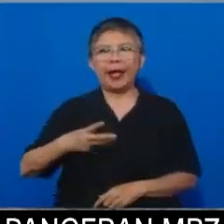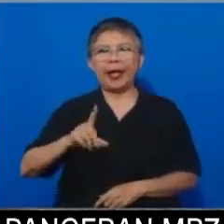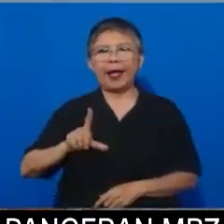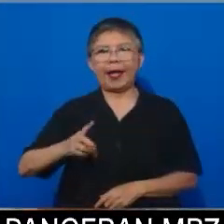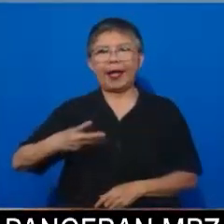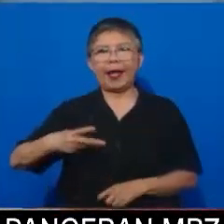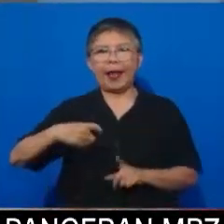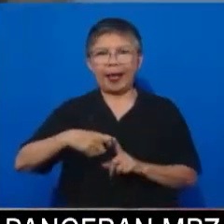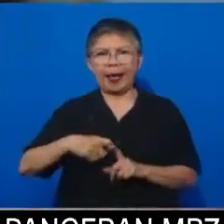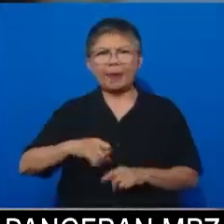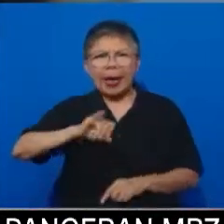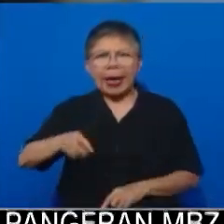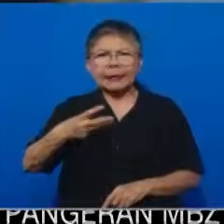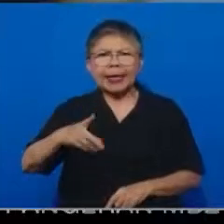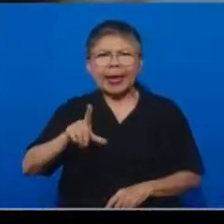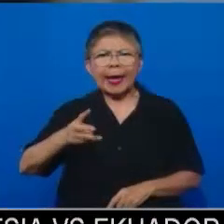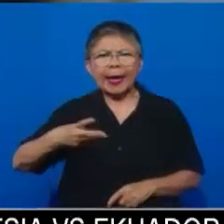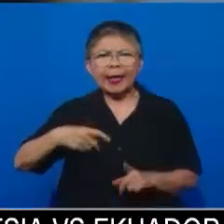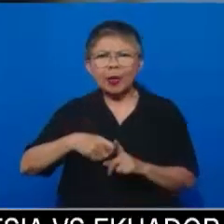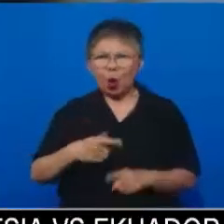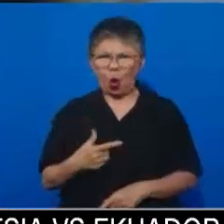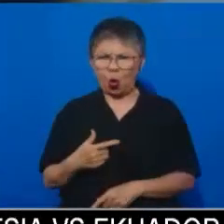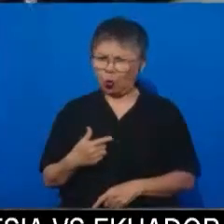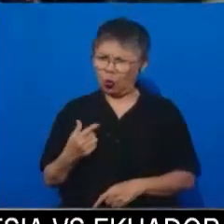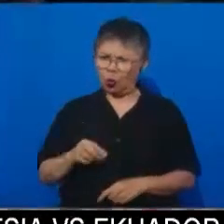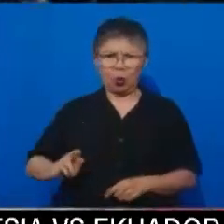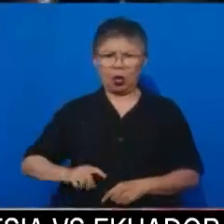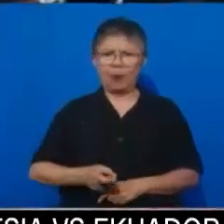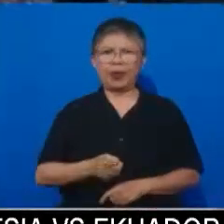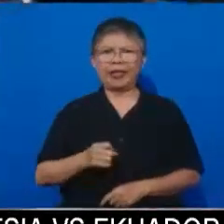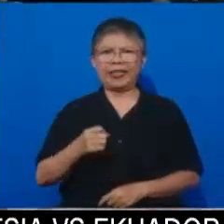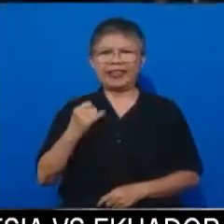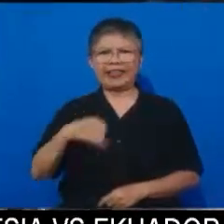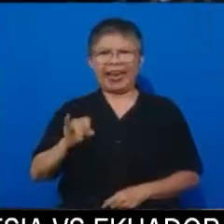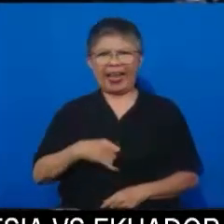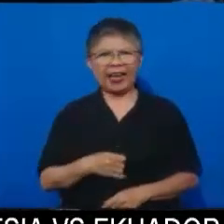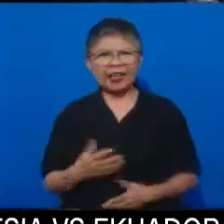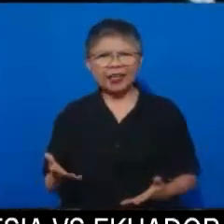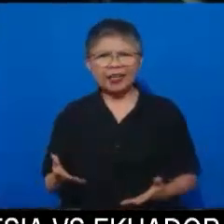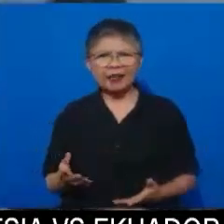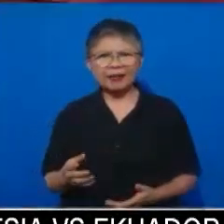Indonesia adalah belut jelek loh kok jelek pak kayak Nilai raport saya dulu